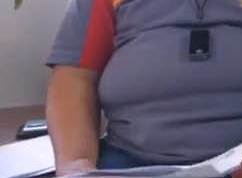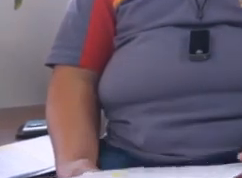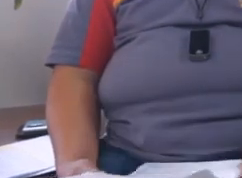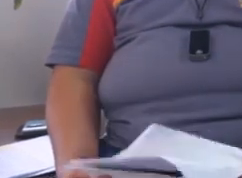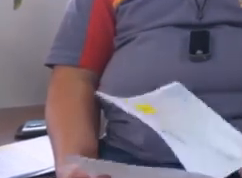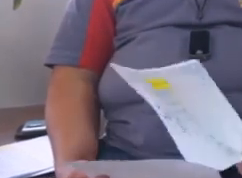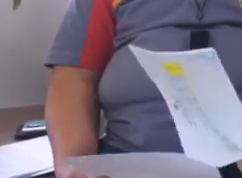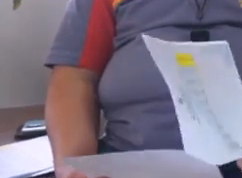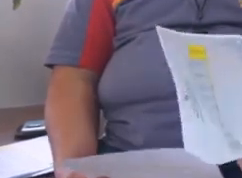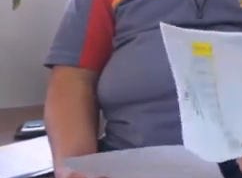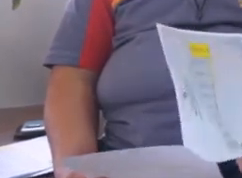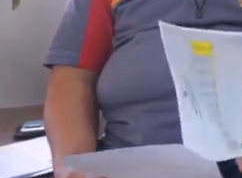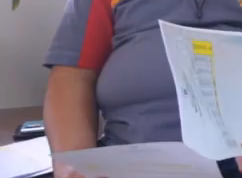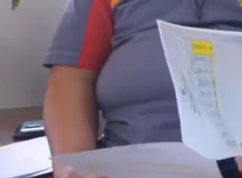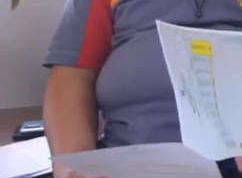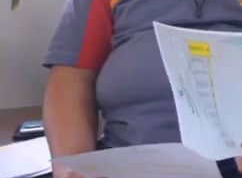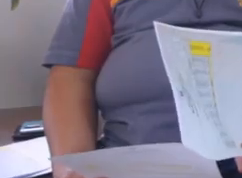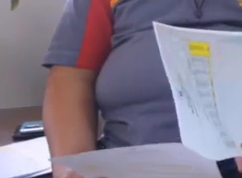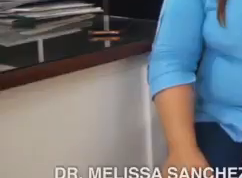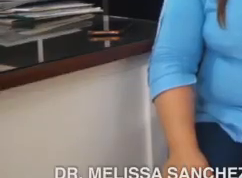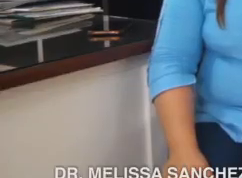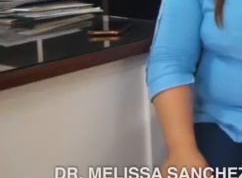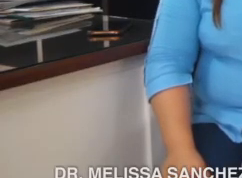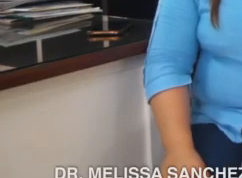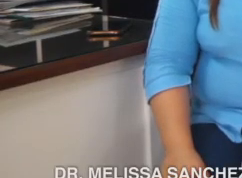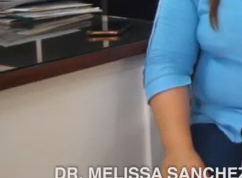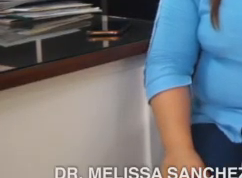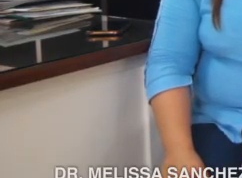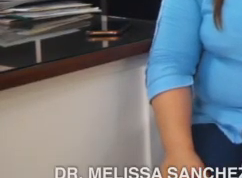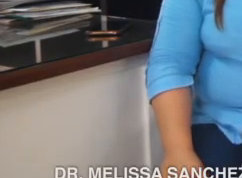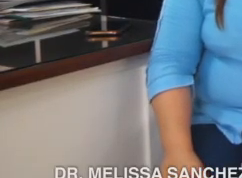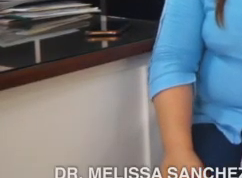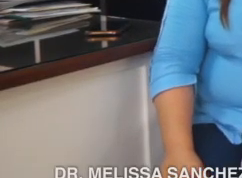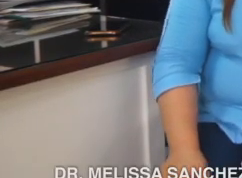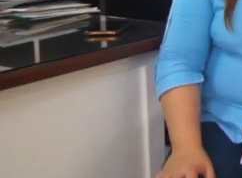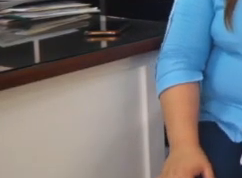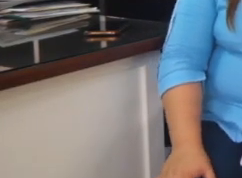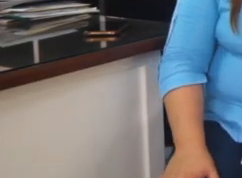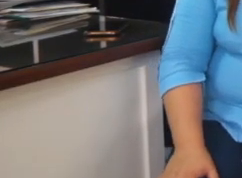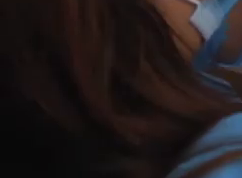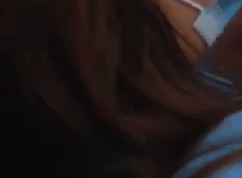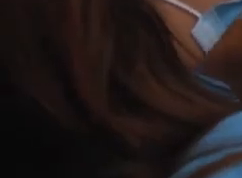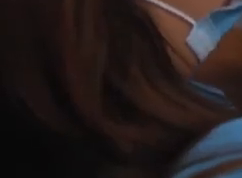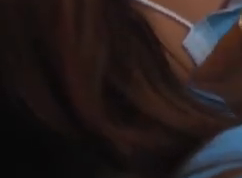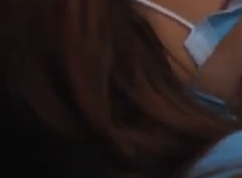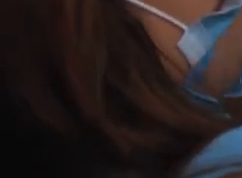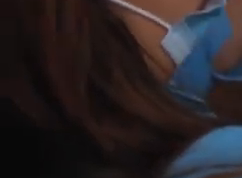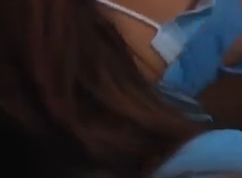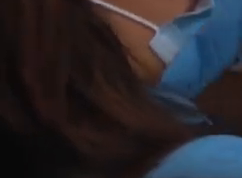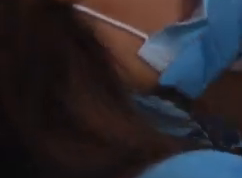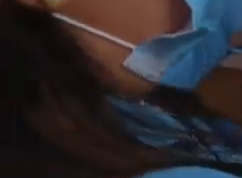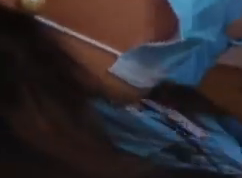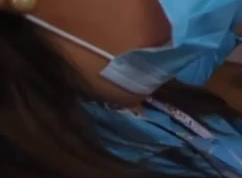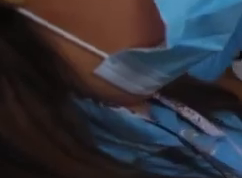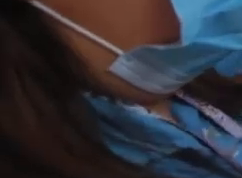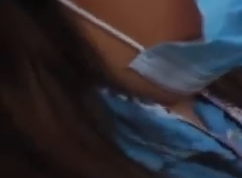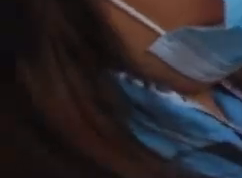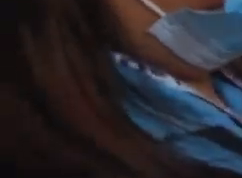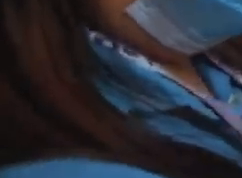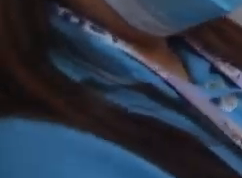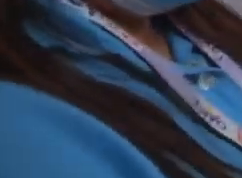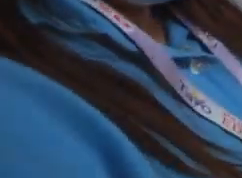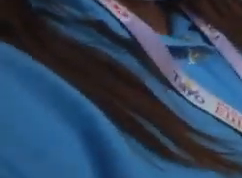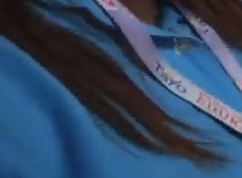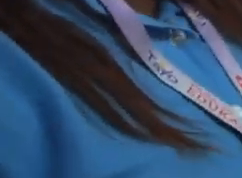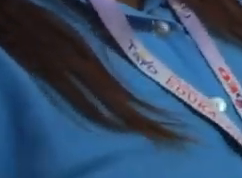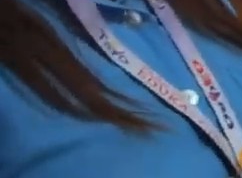ngayon sa school at sa mga schools ang magkukulit. Masasabi namin na kami ay may kahandaan sa mga iba-ibang modality